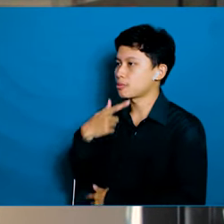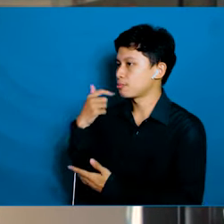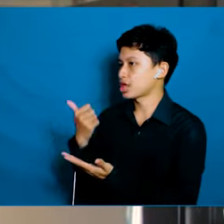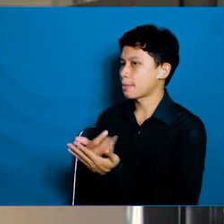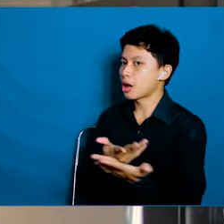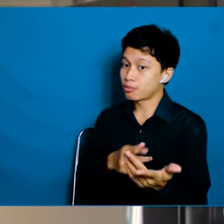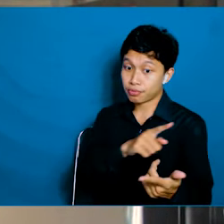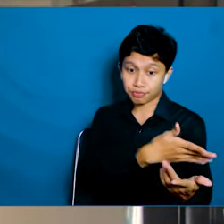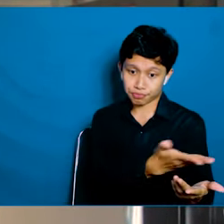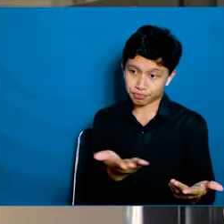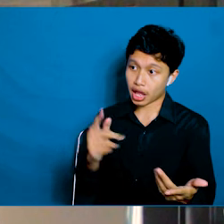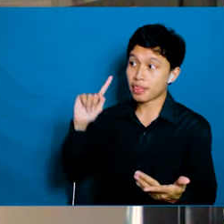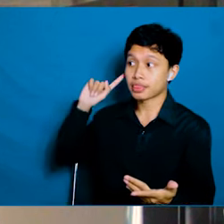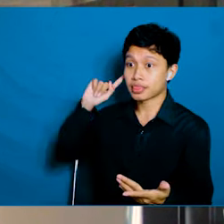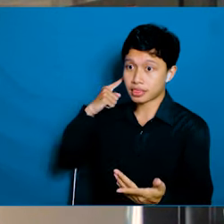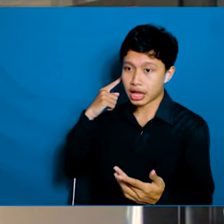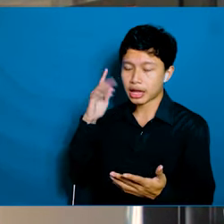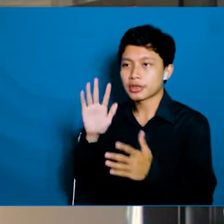teman-teman perempuan